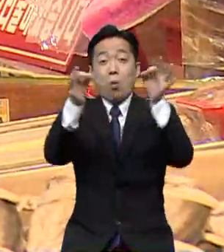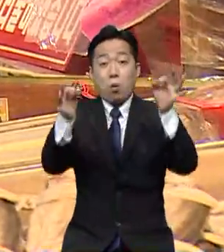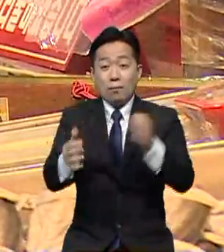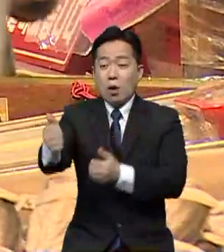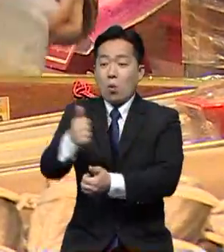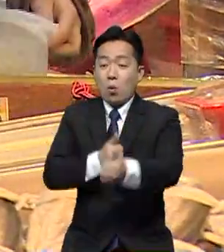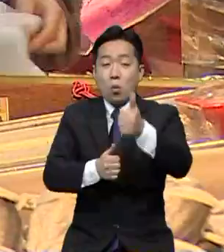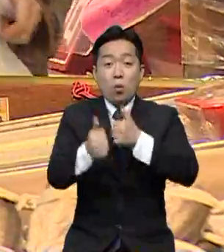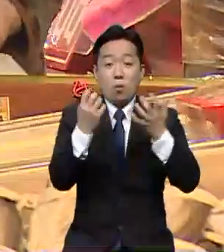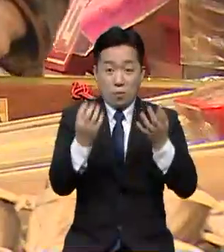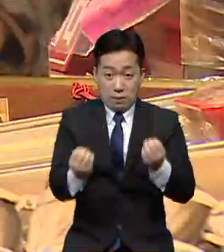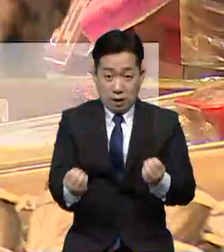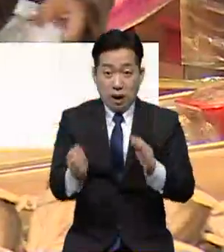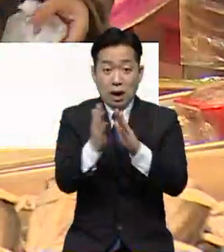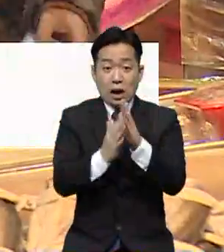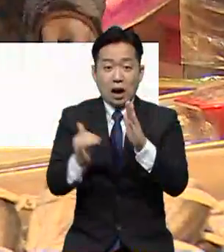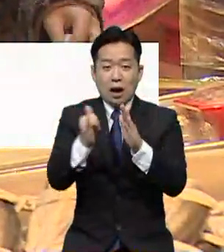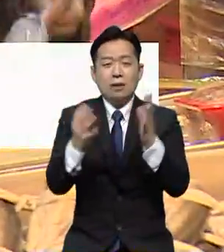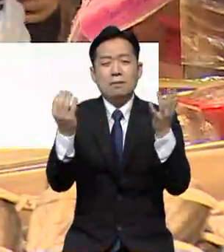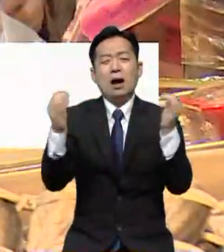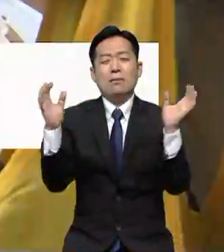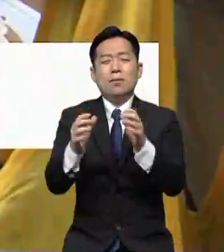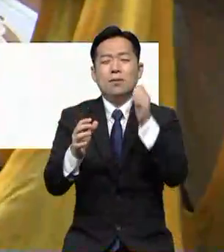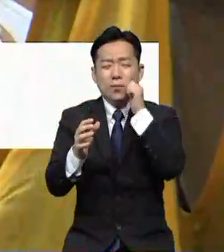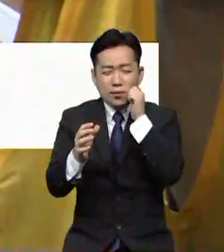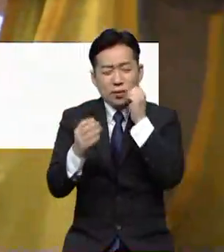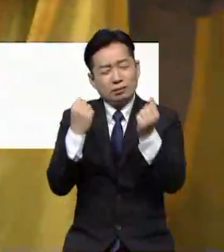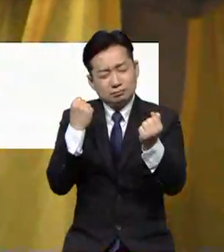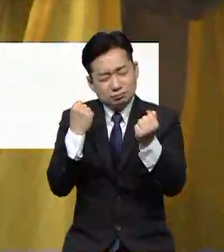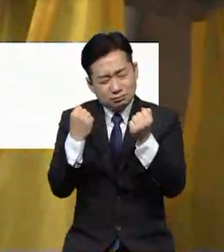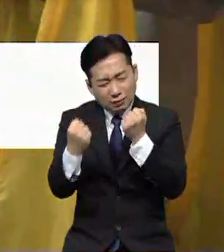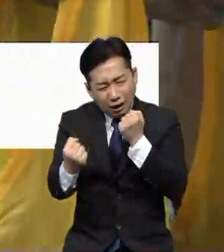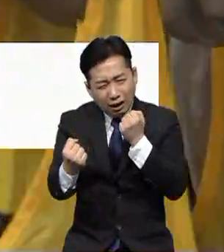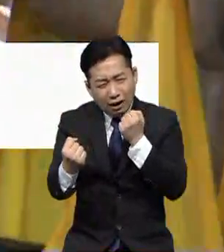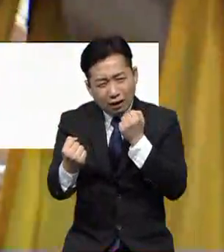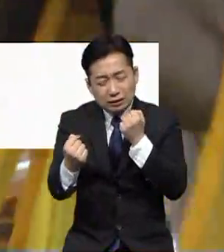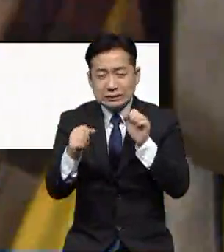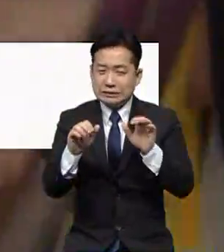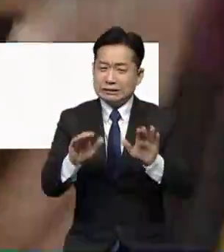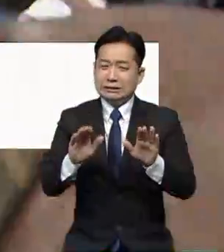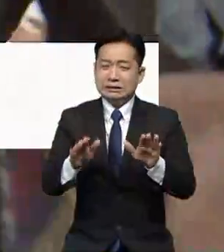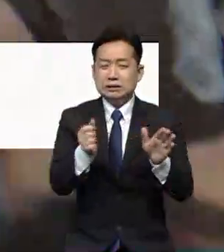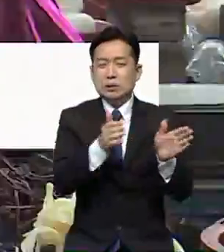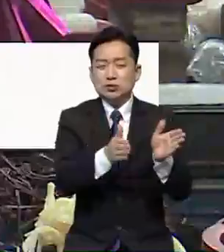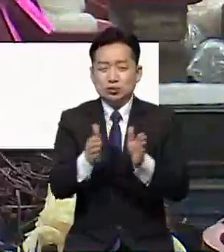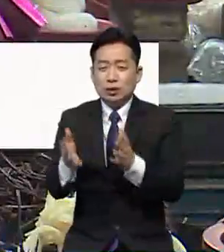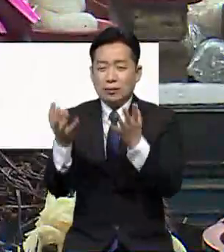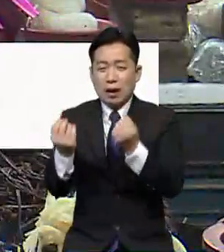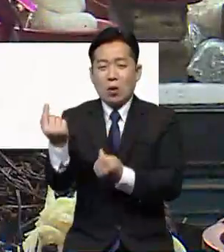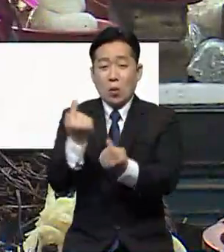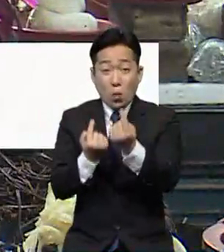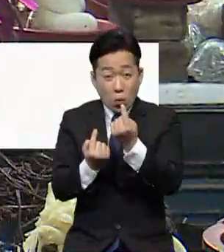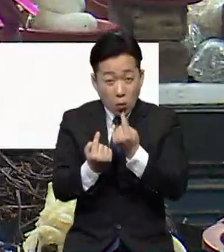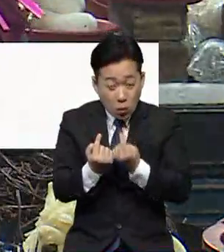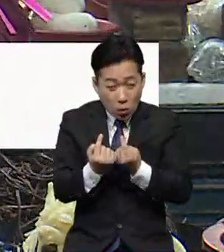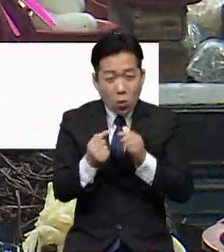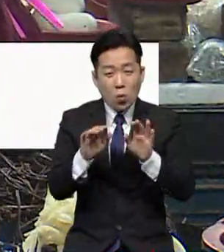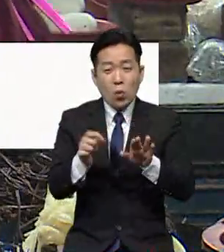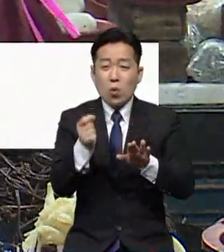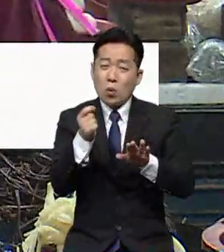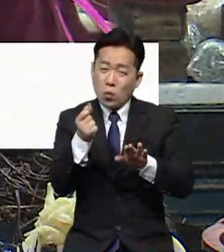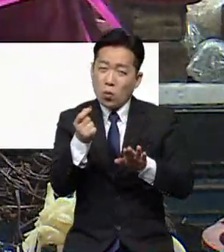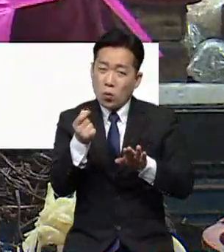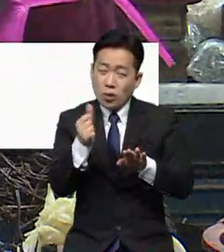북적입니다. 가족끼리 많이 모이긴 하지만 그래도 어느 정도는 준비를 하려고 많이들 나오셔서 오늘은